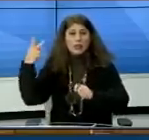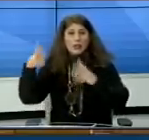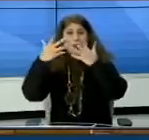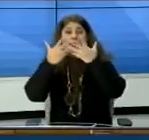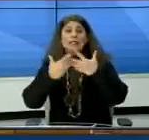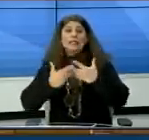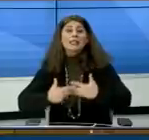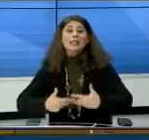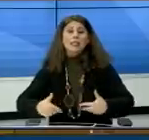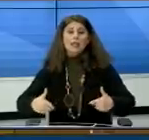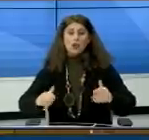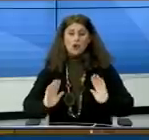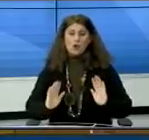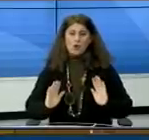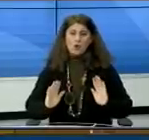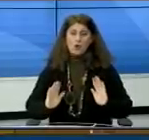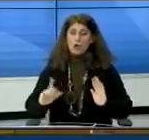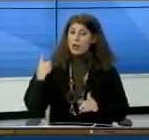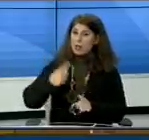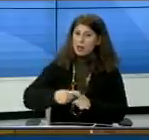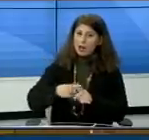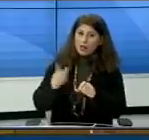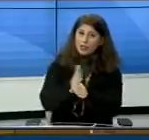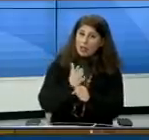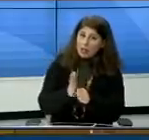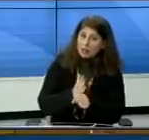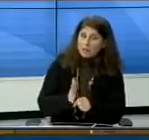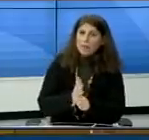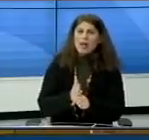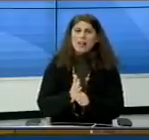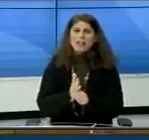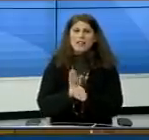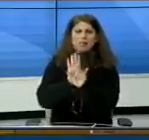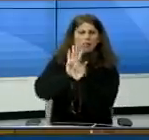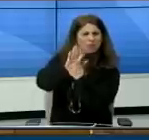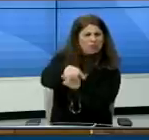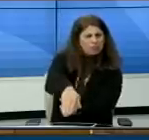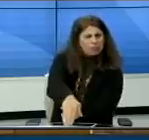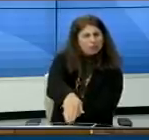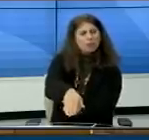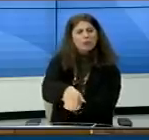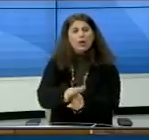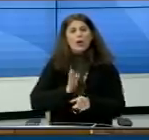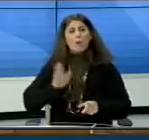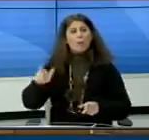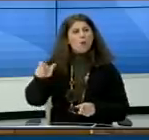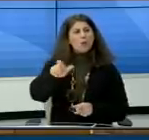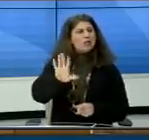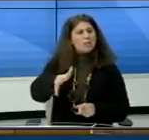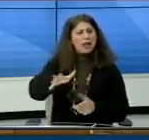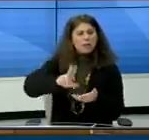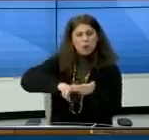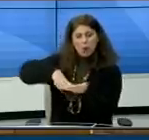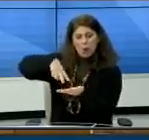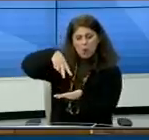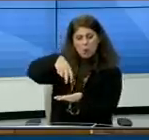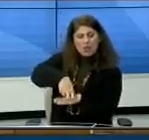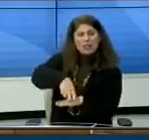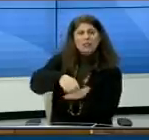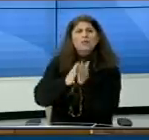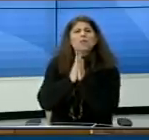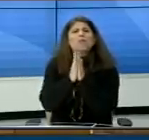σκηνικό. Μια χώρα διαλυμένη, ταπεινωμένη, με τους πολίτες της περίπου γονατιστούς να